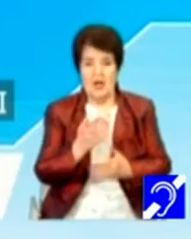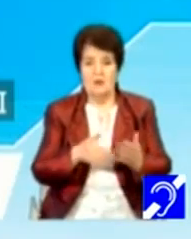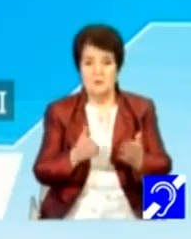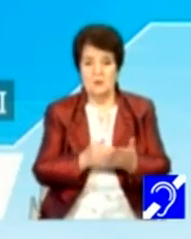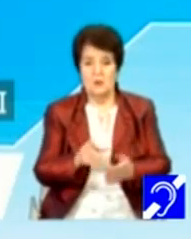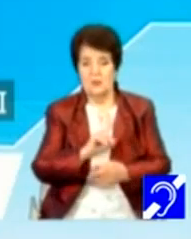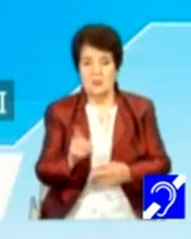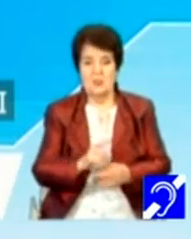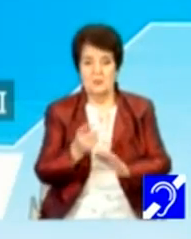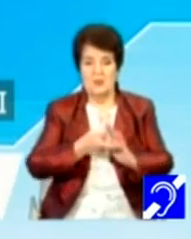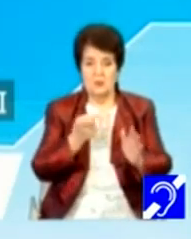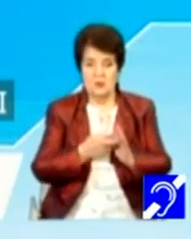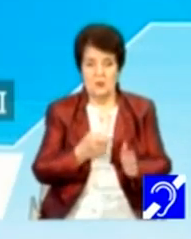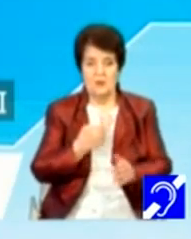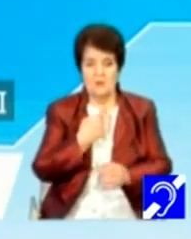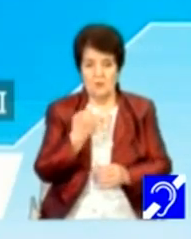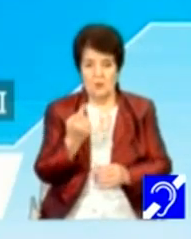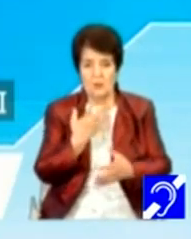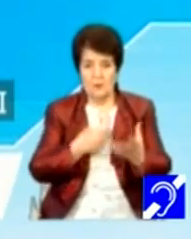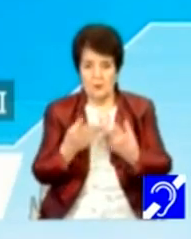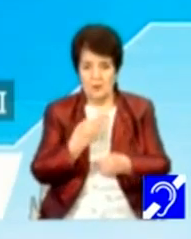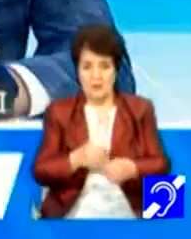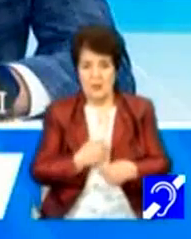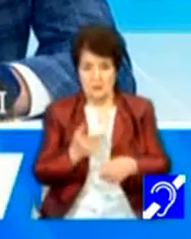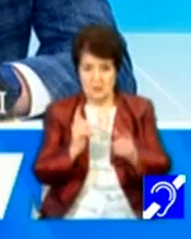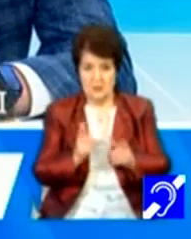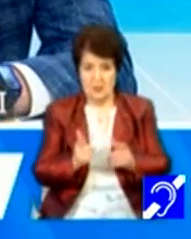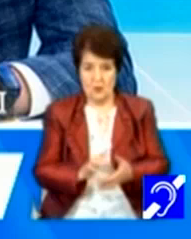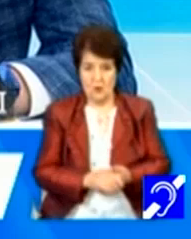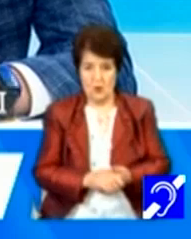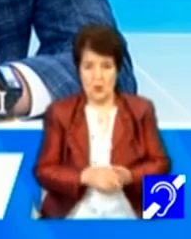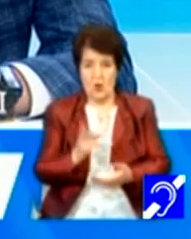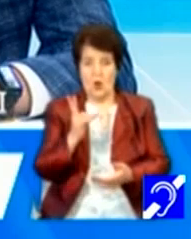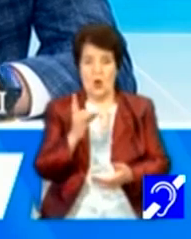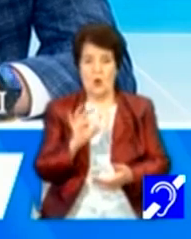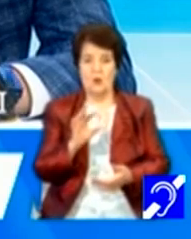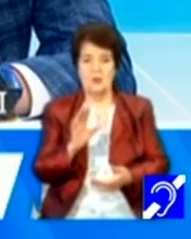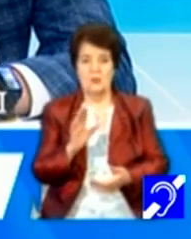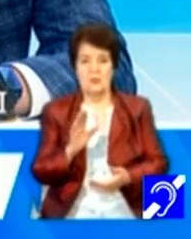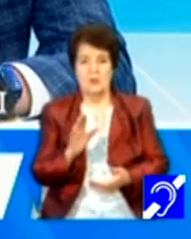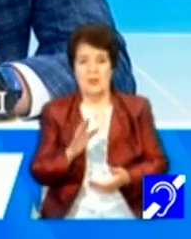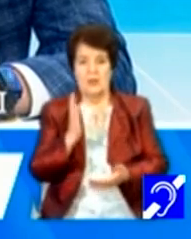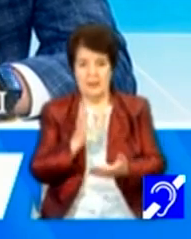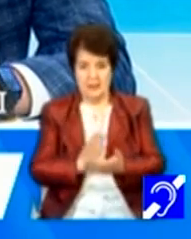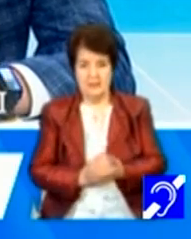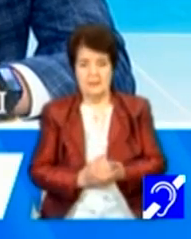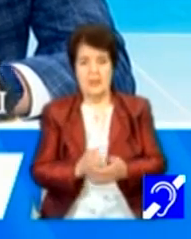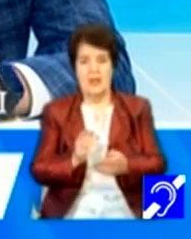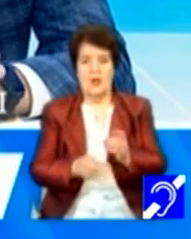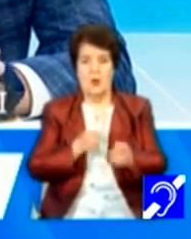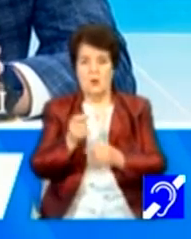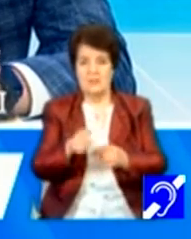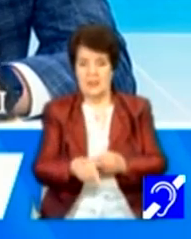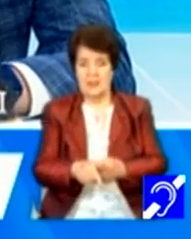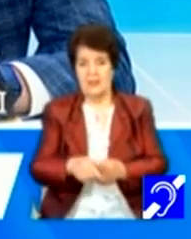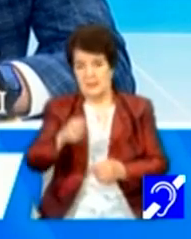nici prin sondaje, nici prin vot util, nici prin manipulare. Eu sunt de acord dreptul cu dumneavoastră că... Dreptul e incontestabil. Vorbim de calcul aici. Bada el este contestat în spațiu